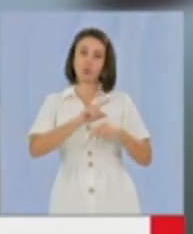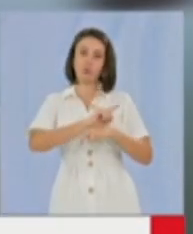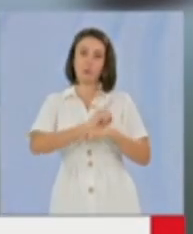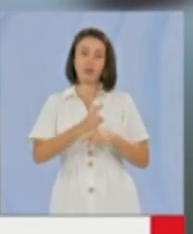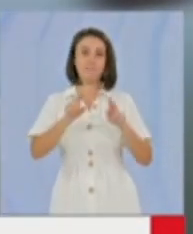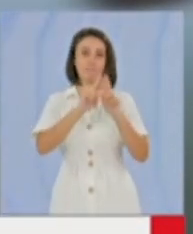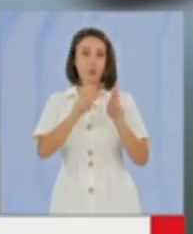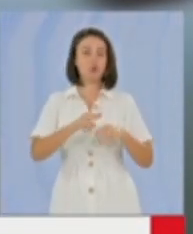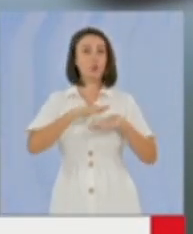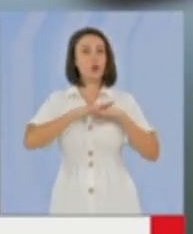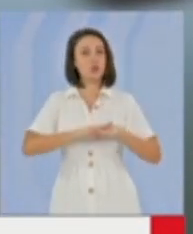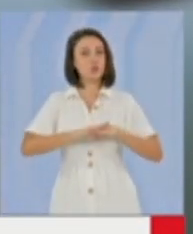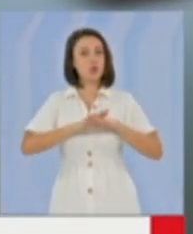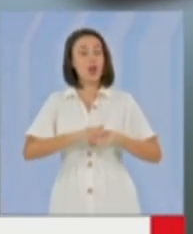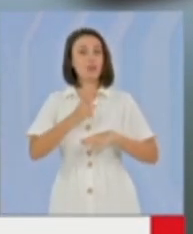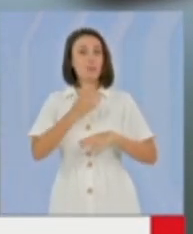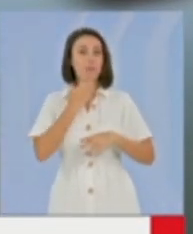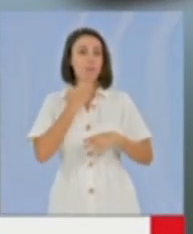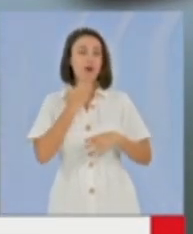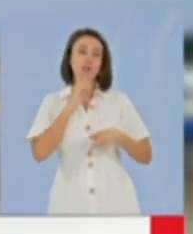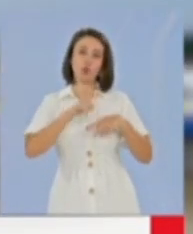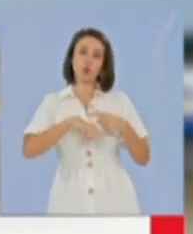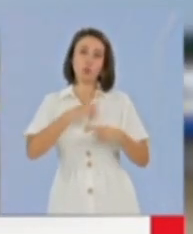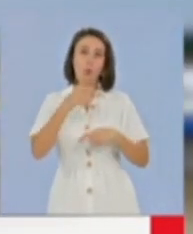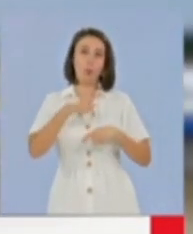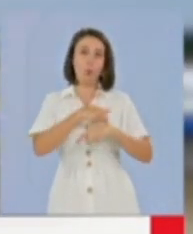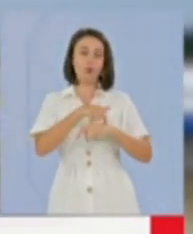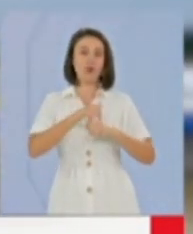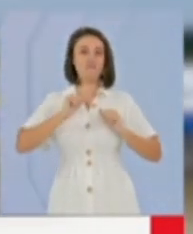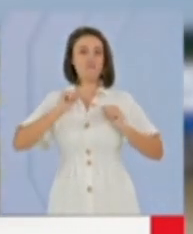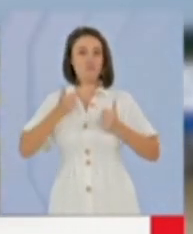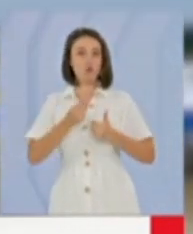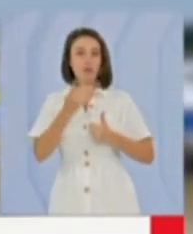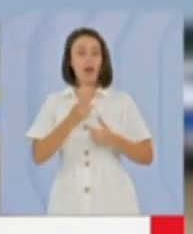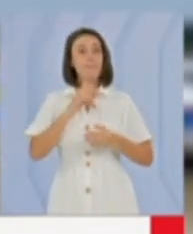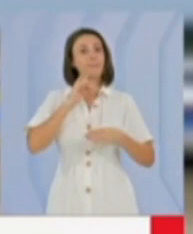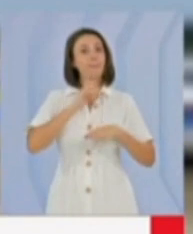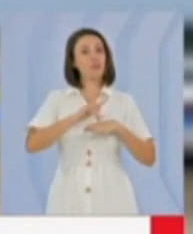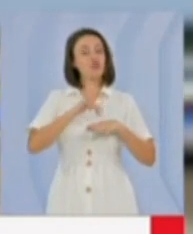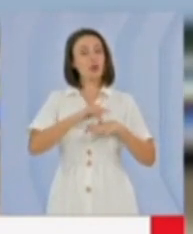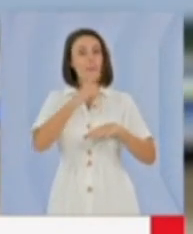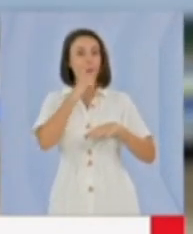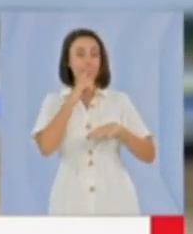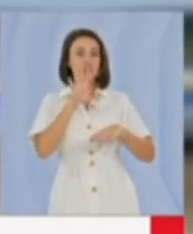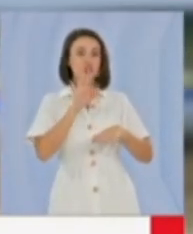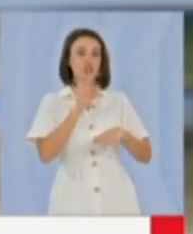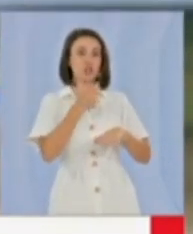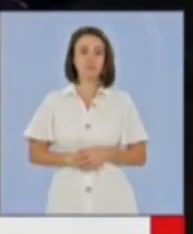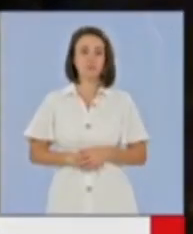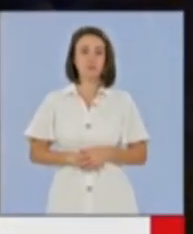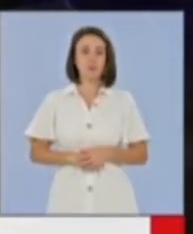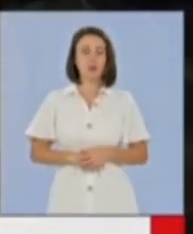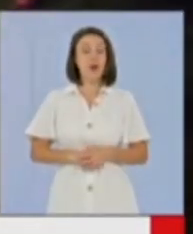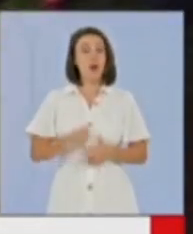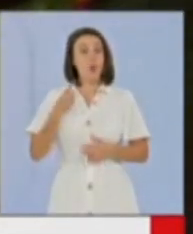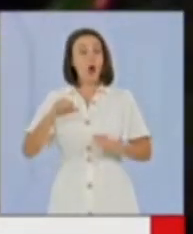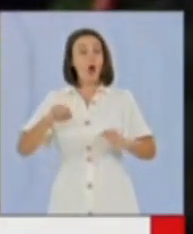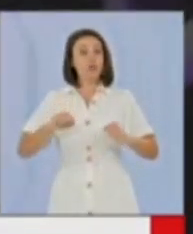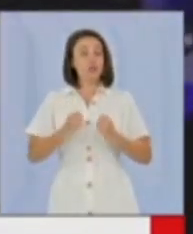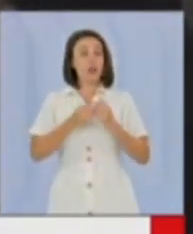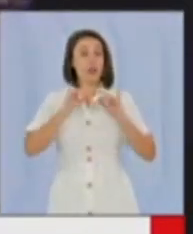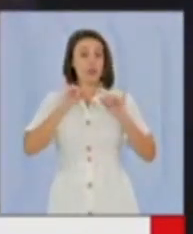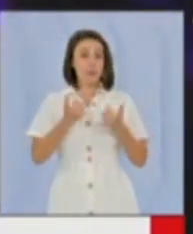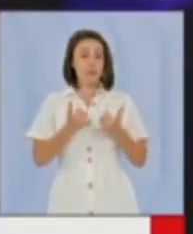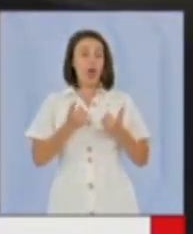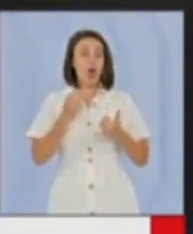procedurile de resuscitare implicate după aproape o oră de efort din partea medicilor bărbatul de 50 de ani a murit un alt accident sa